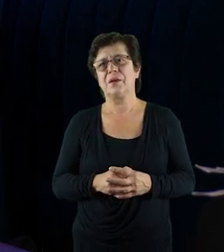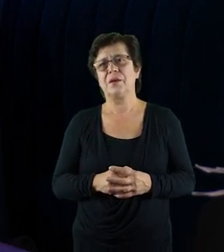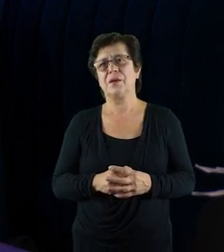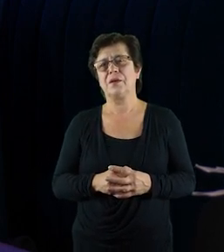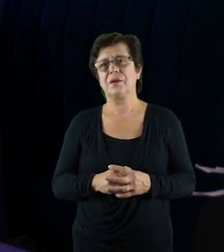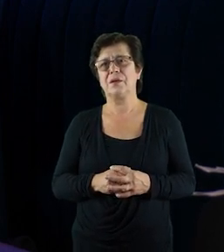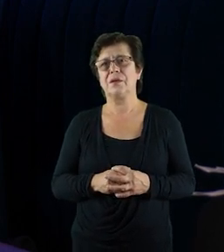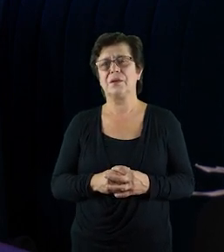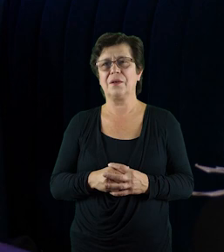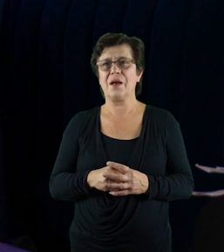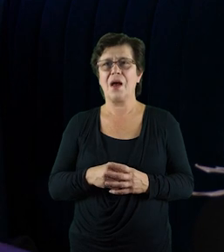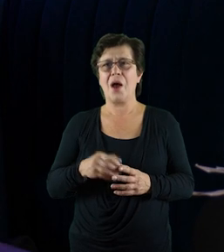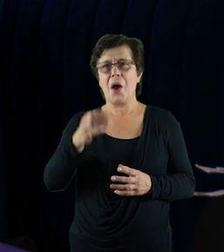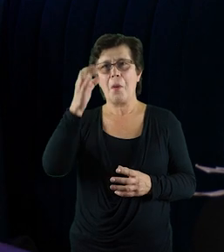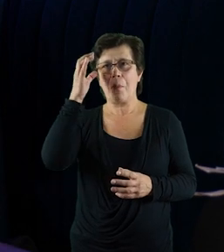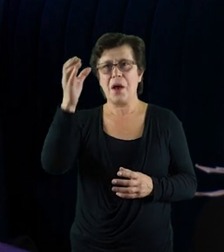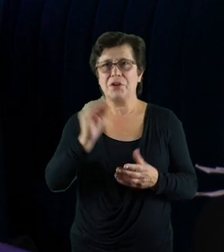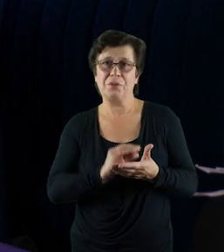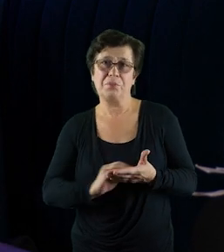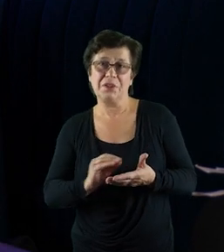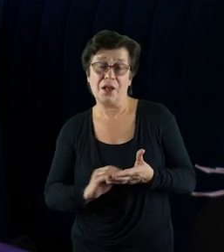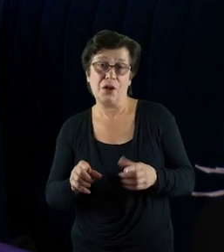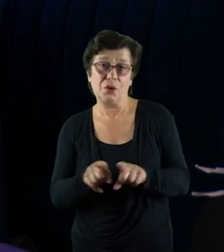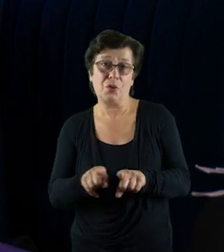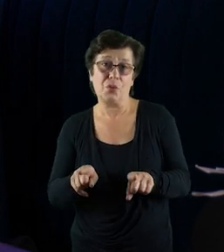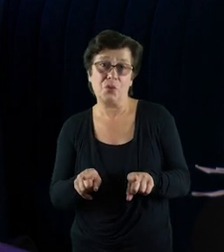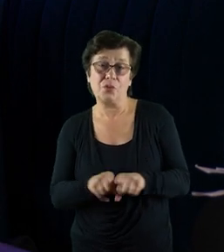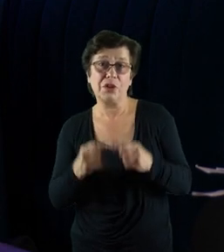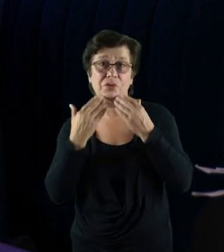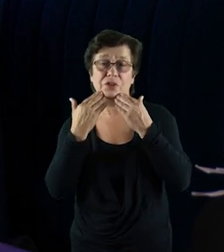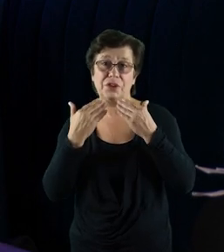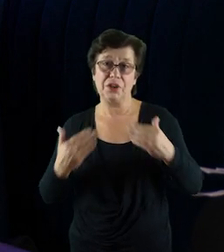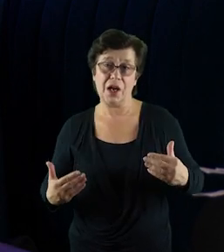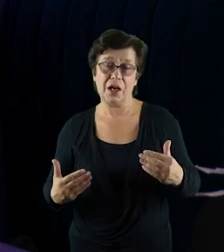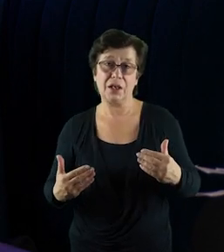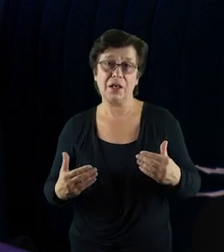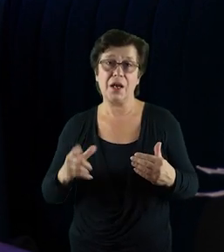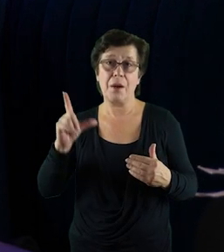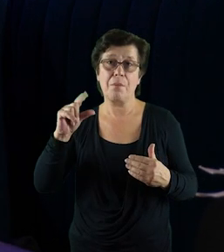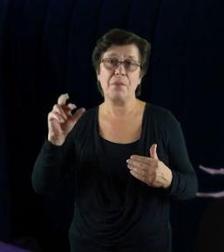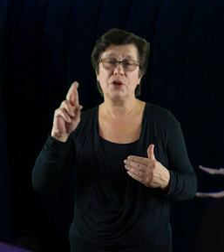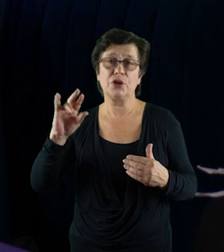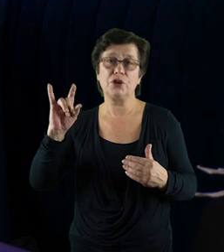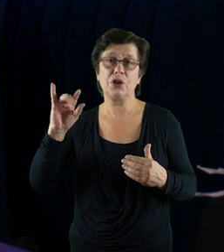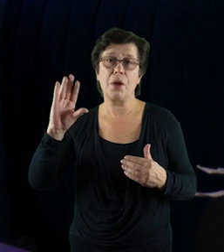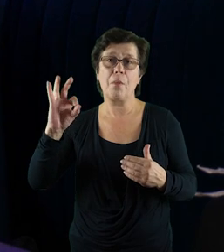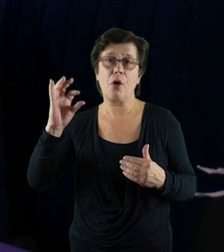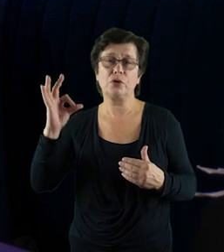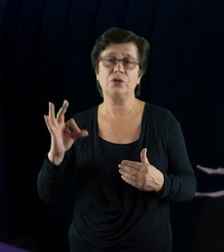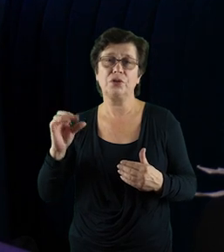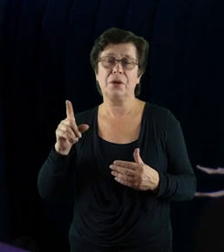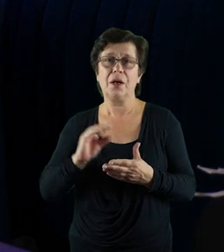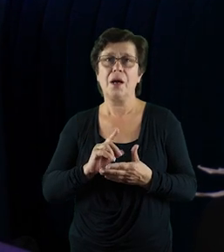poeci tego pokolenia też napisali kilka manifestów dzięki niemu. Bardzo, bardzo udanych. I Redyński między innymi. Tak, bardzo